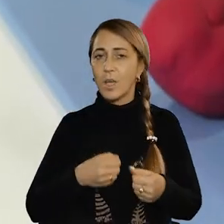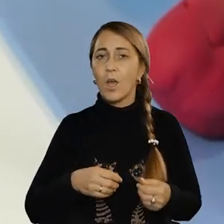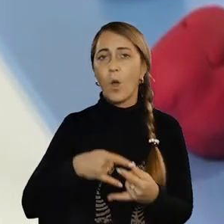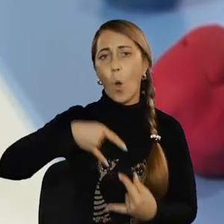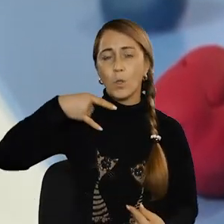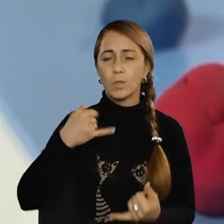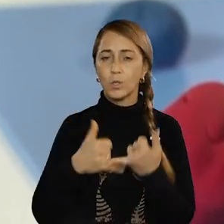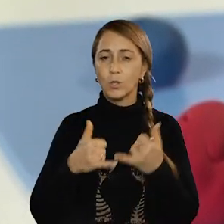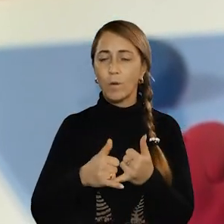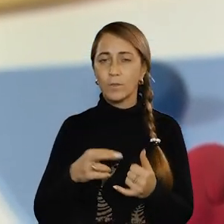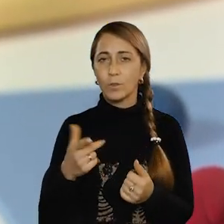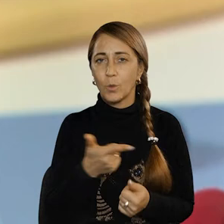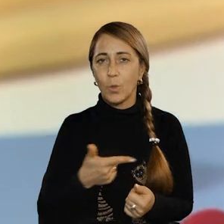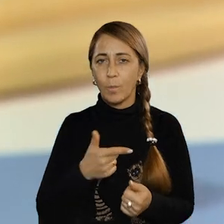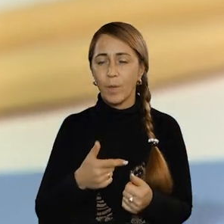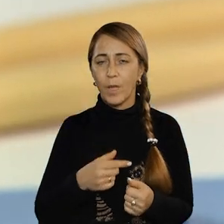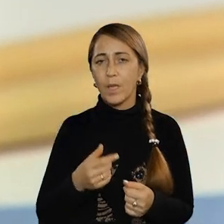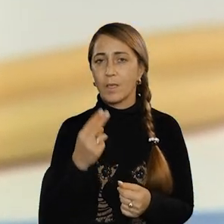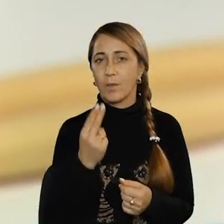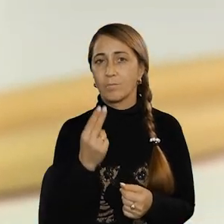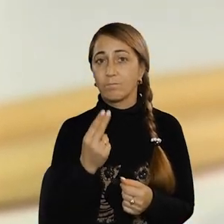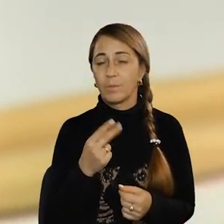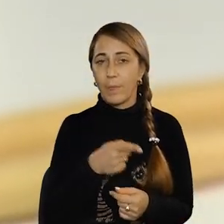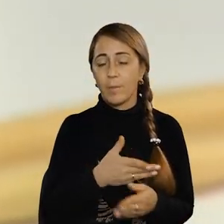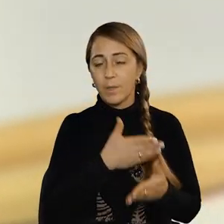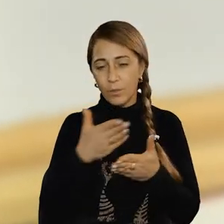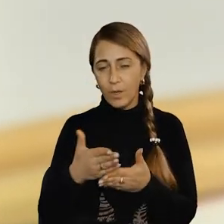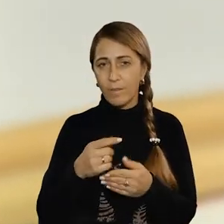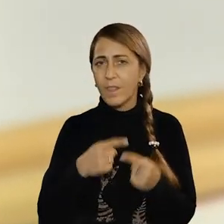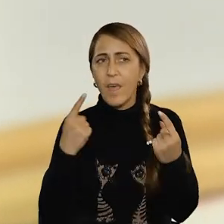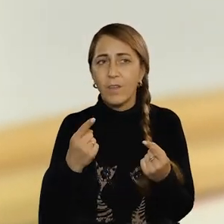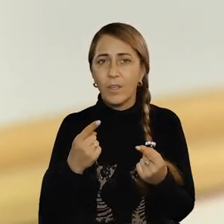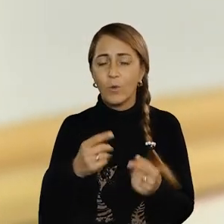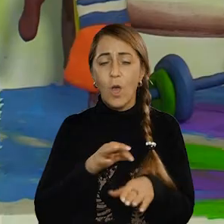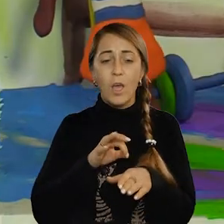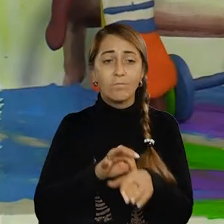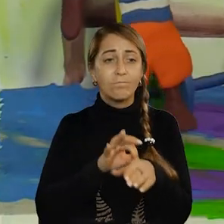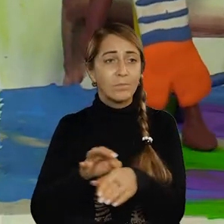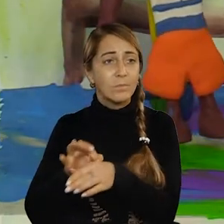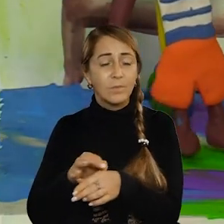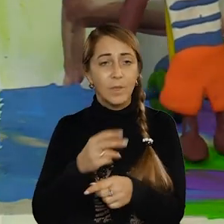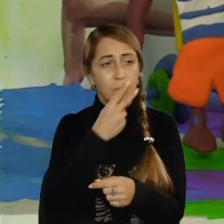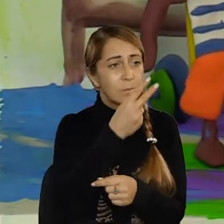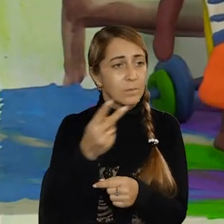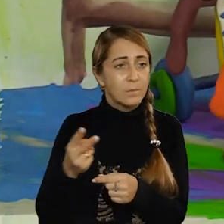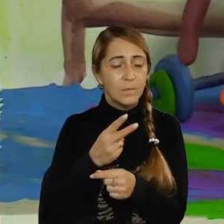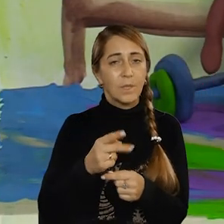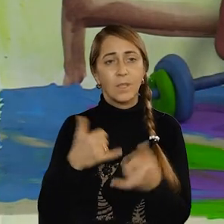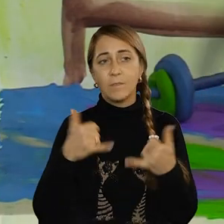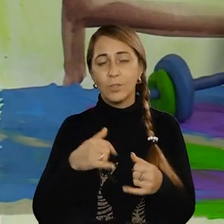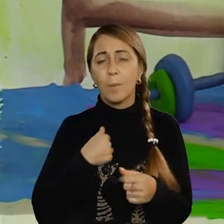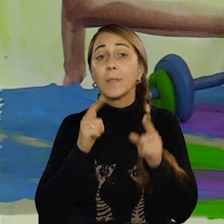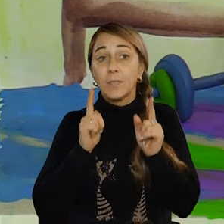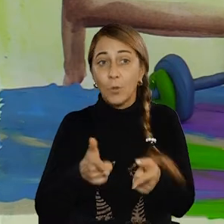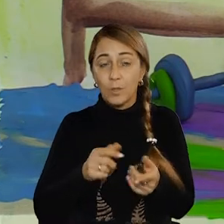костюм жовто-блакитного кольору. Привітавшись, Багет запропонував невеличку екскурсію їхнім закладом. «Звичайно, що